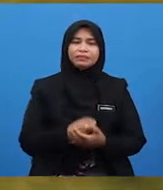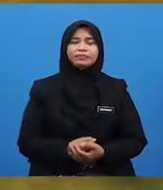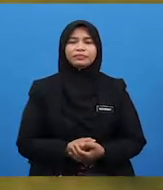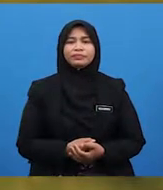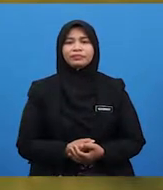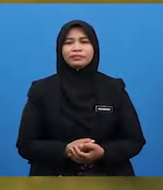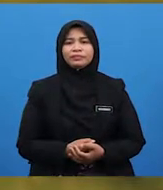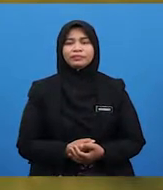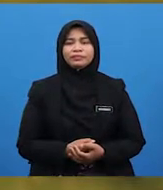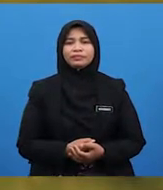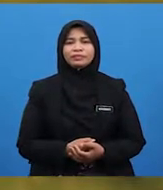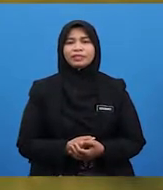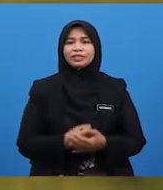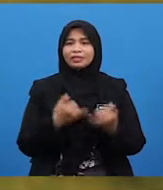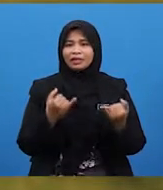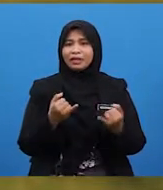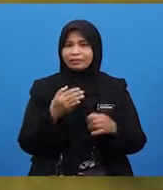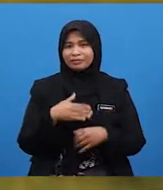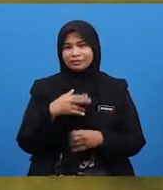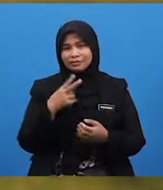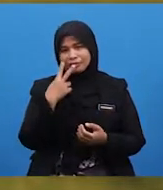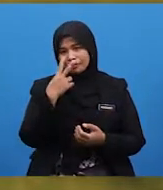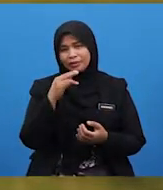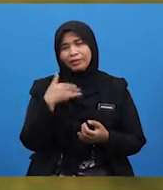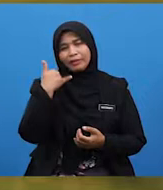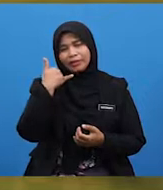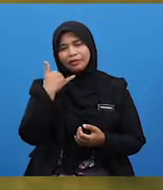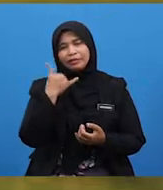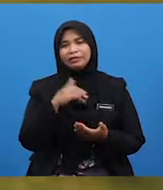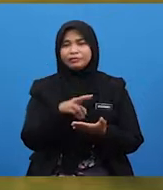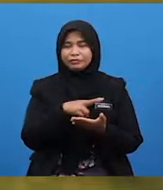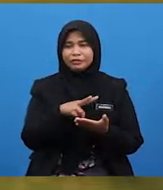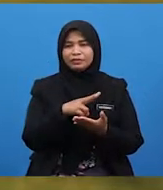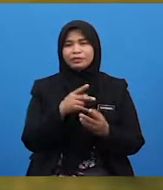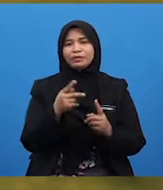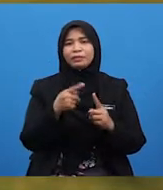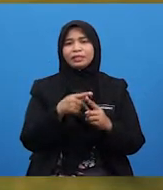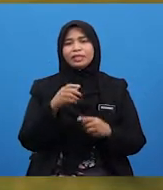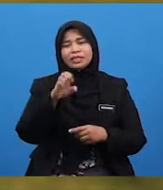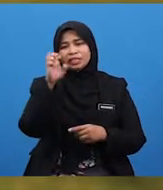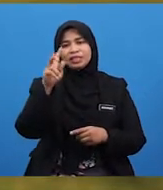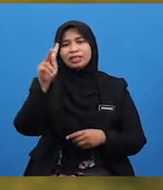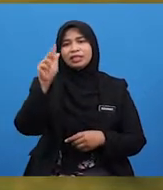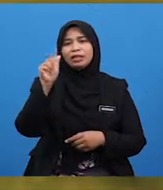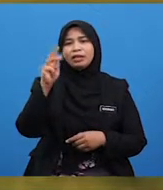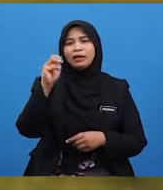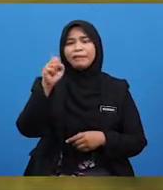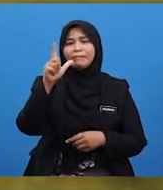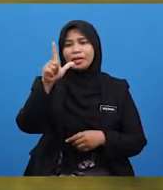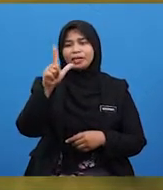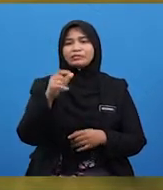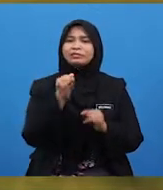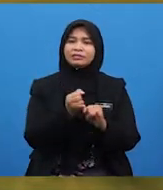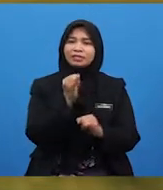Encik Kamal. Tadi Encik Kugen, jiran sebelah kanan rumah saya. Sekarang Encik Kamal, beliau